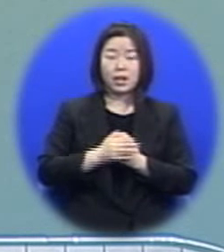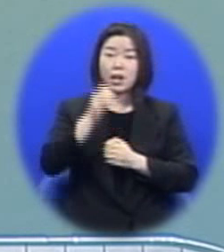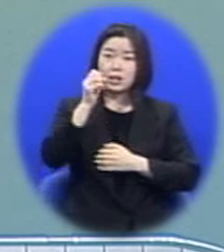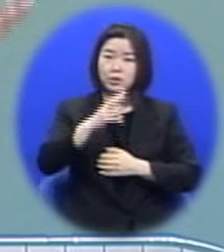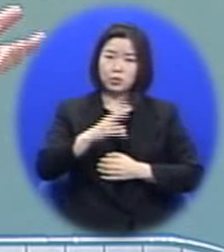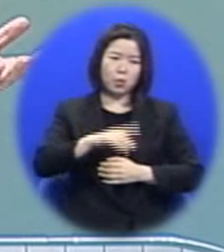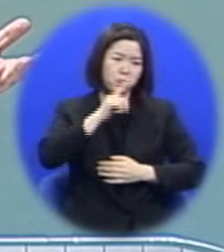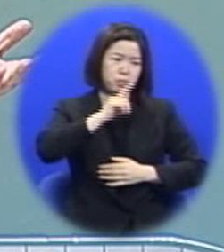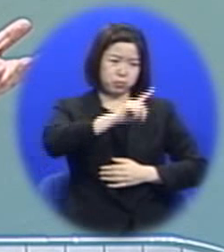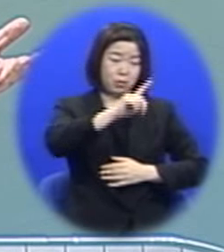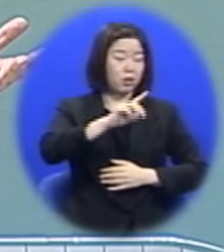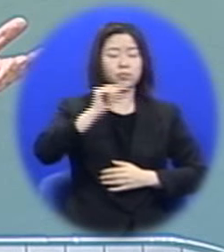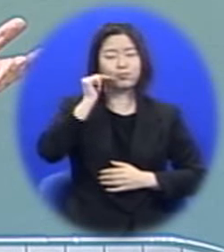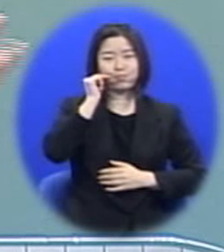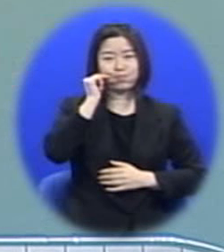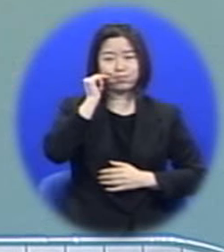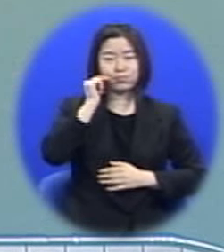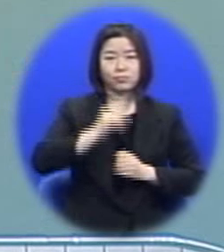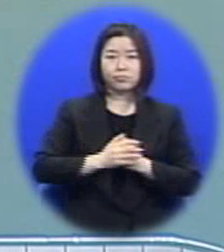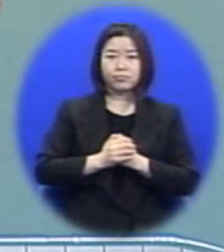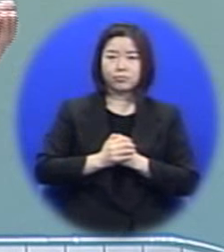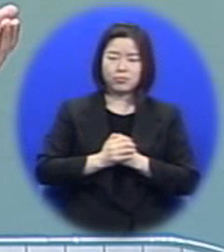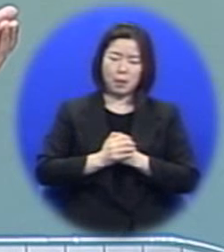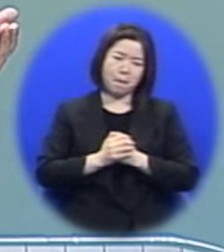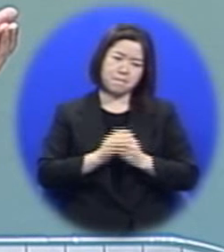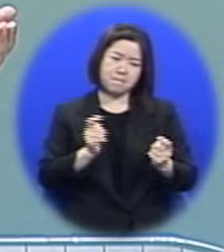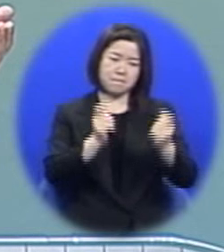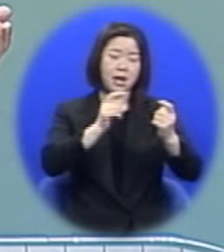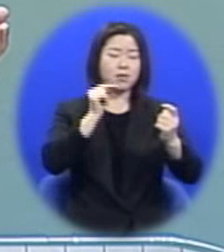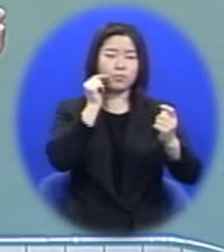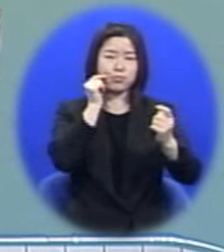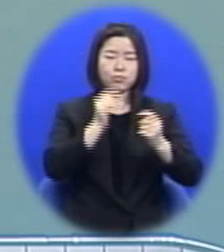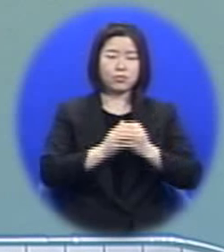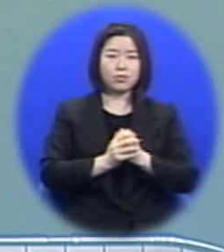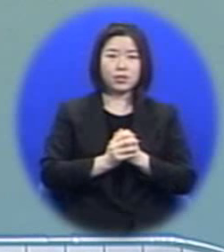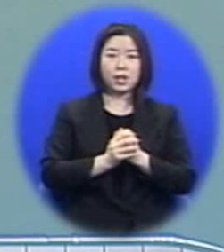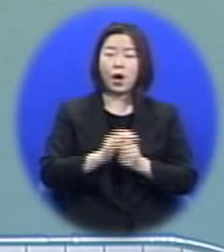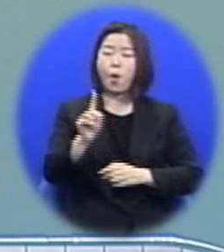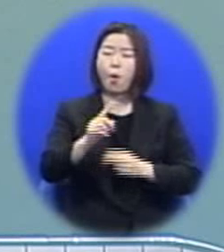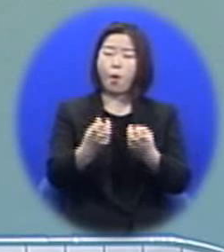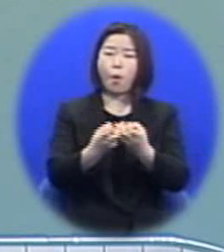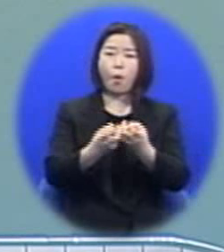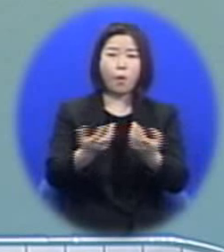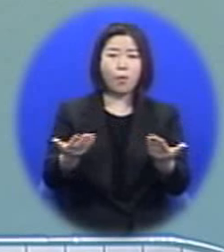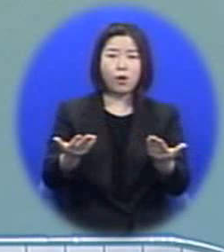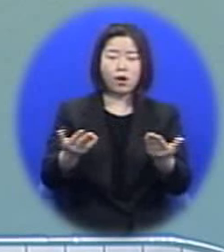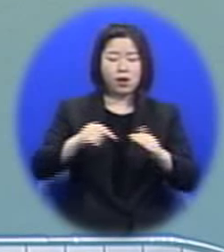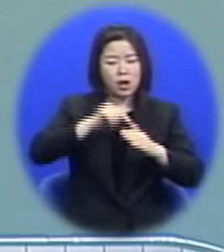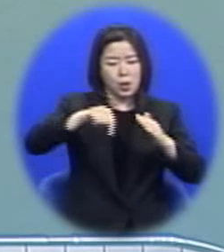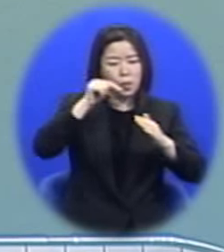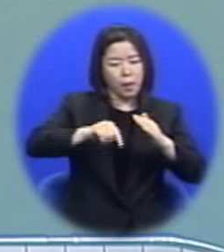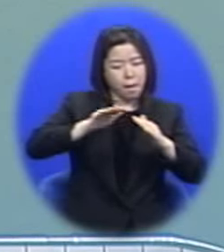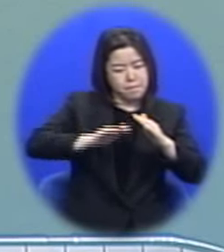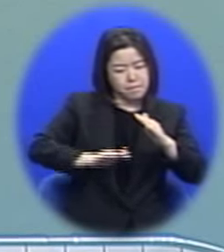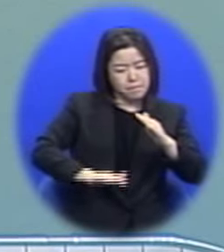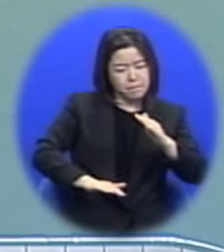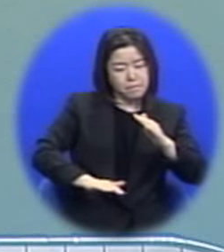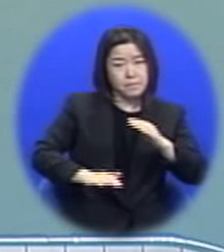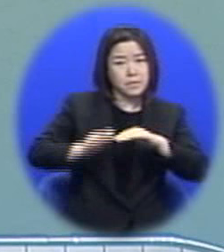그리고 항의할 수도 없습니다. 따질 수도 없습니다. 어떻게 하죠? 그냥 속으로만 파고 들어가는